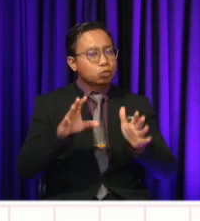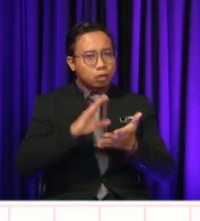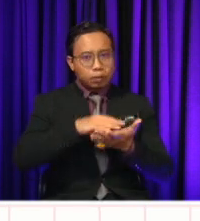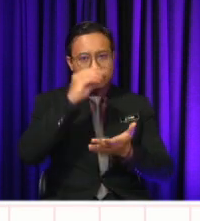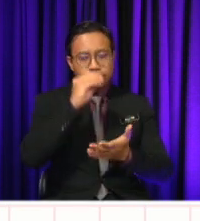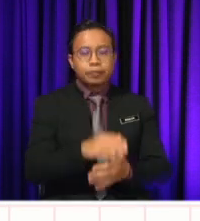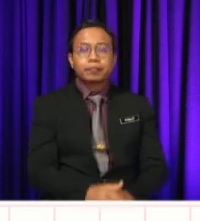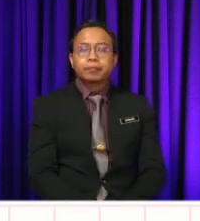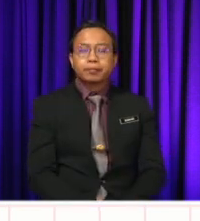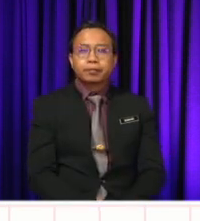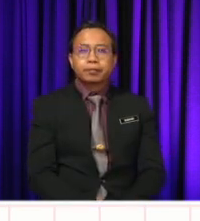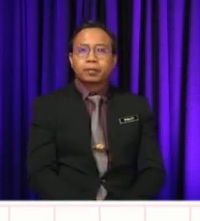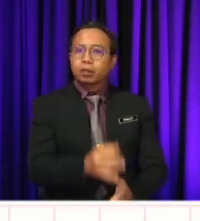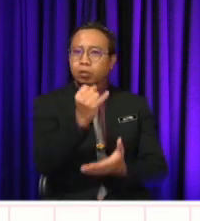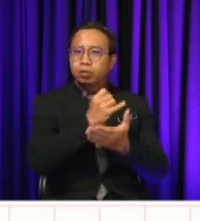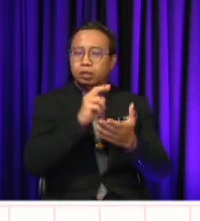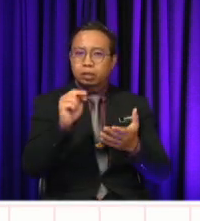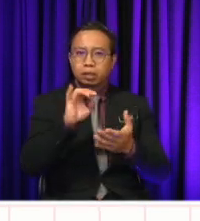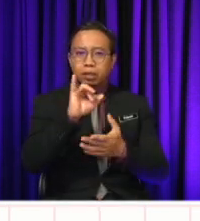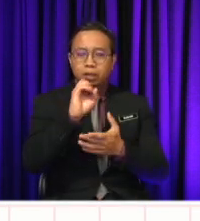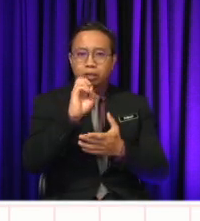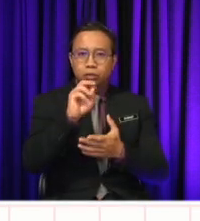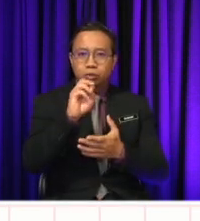so lukisan isometri